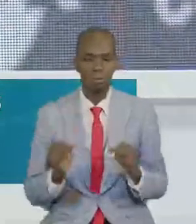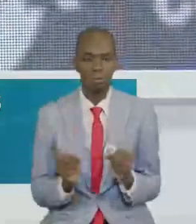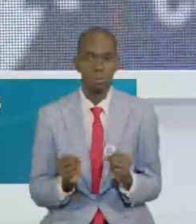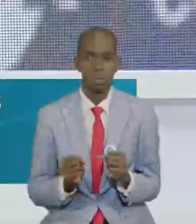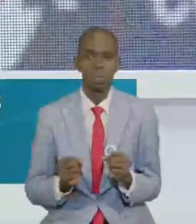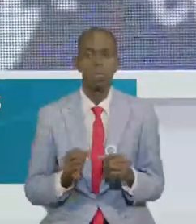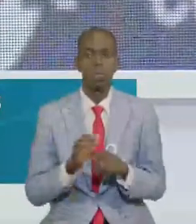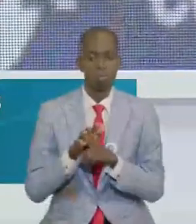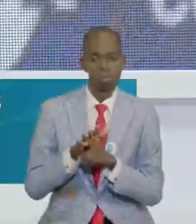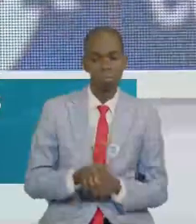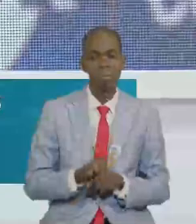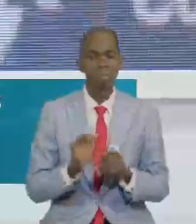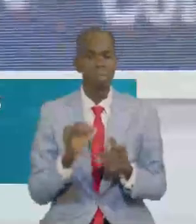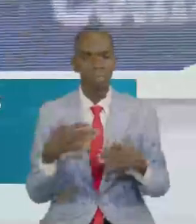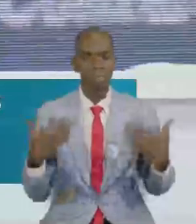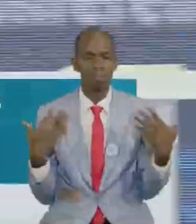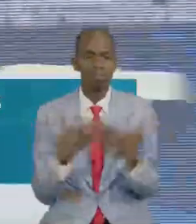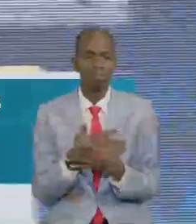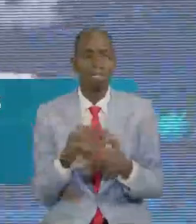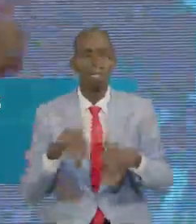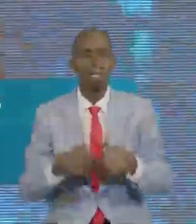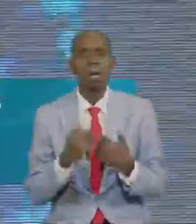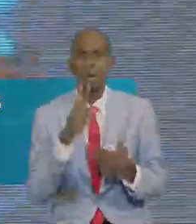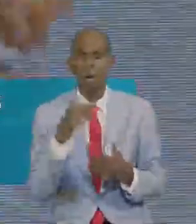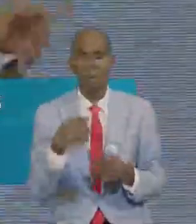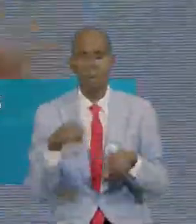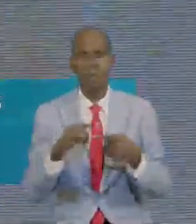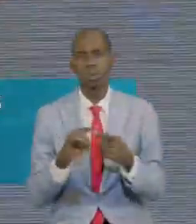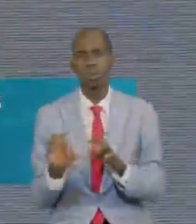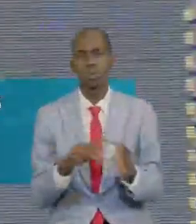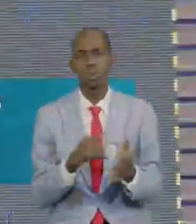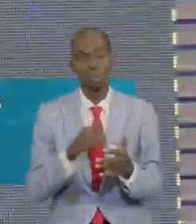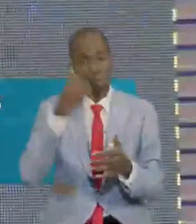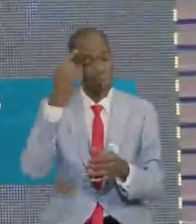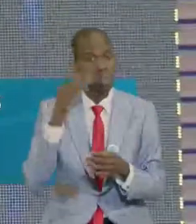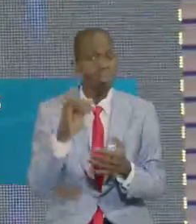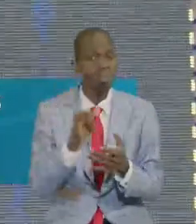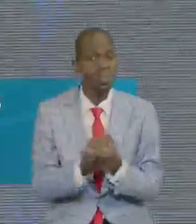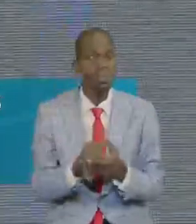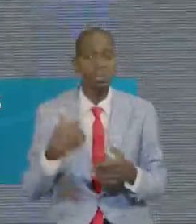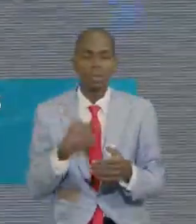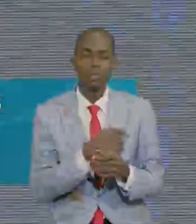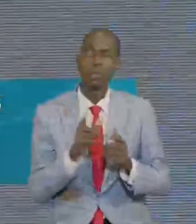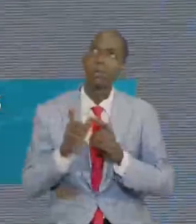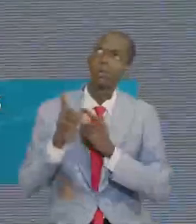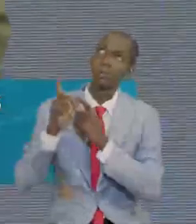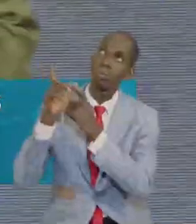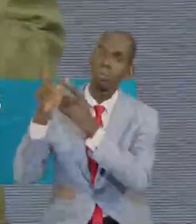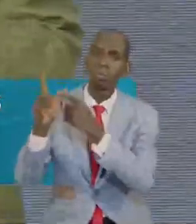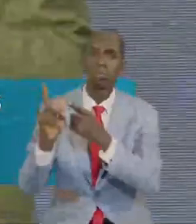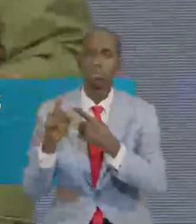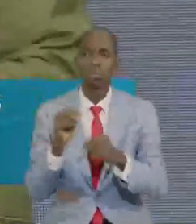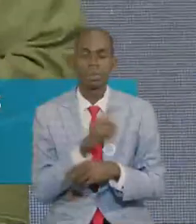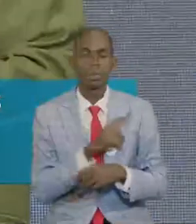how are we going to do it? Et nous étions intimidés en nous demandant comment faire le ministère. Because of that, we ran to the Lord. Et pour cela, nous avons couru vers le